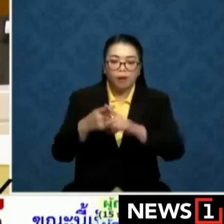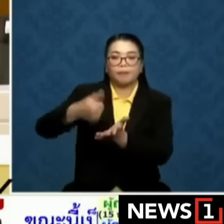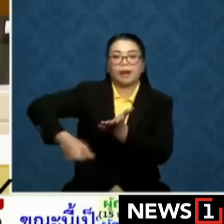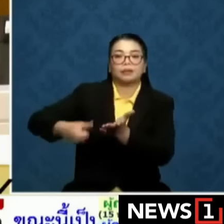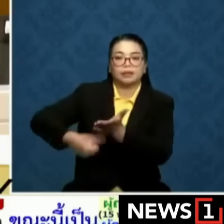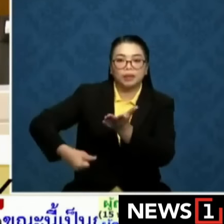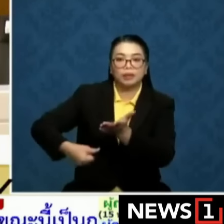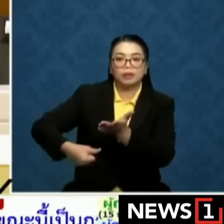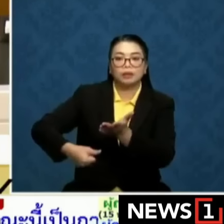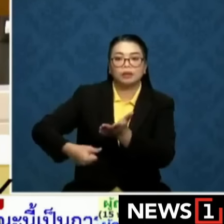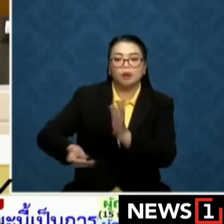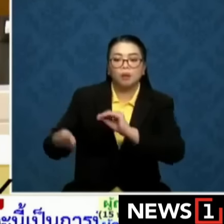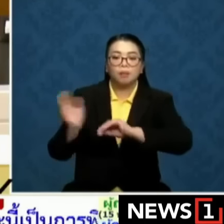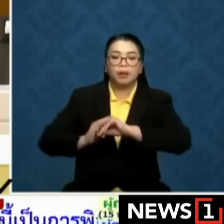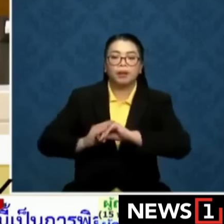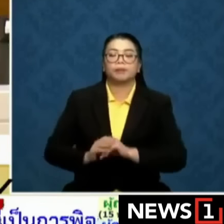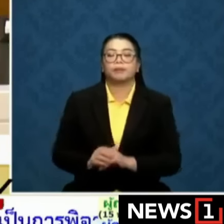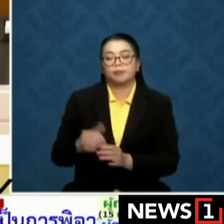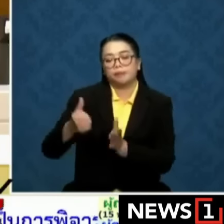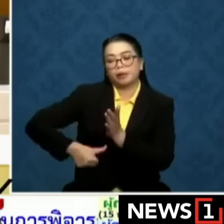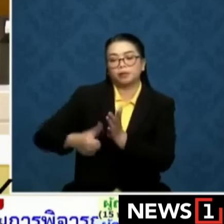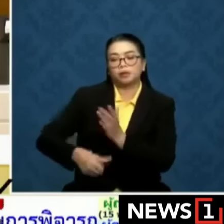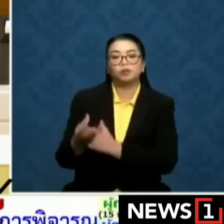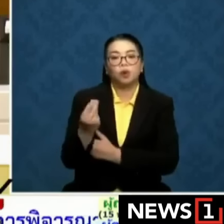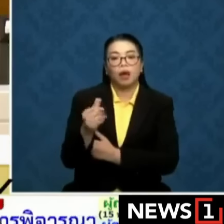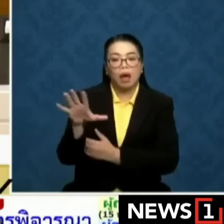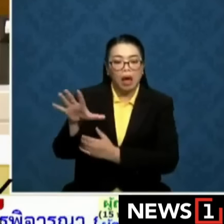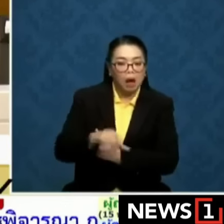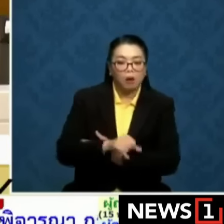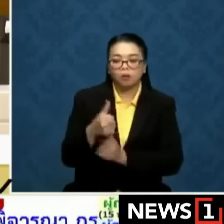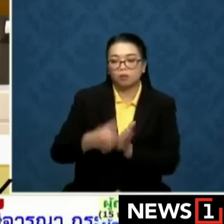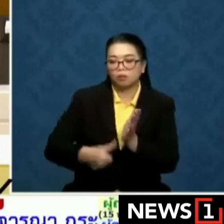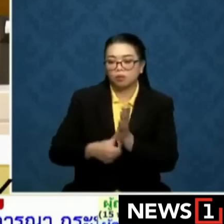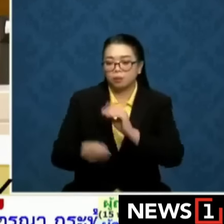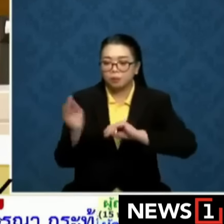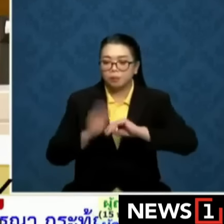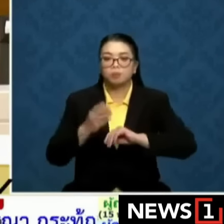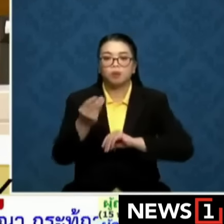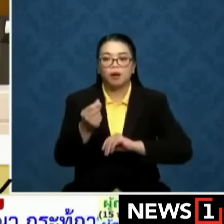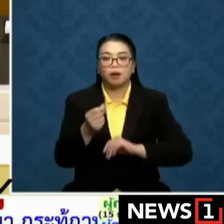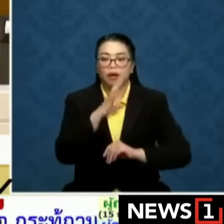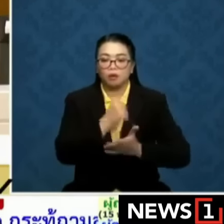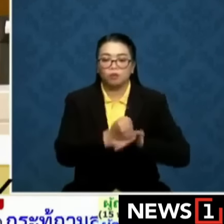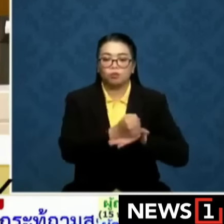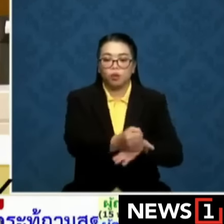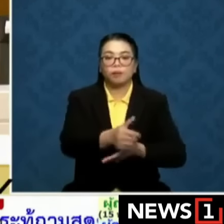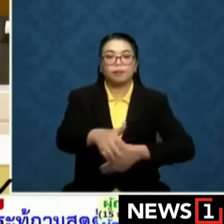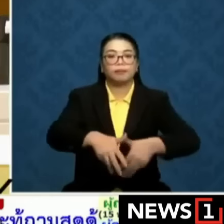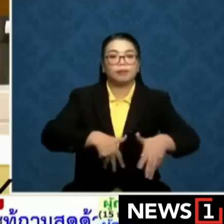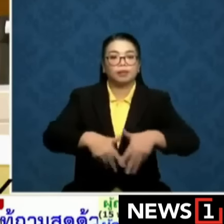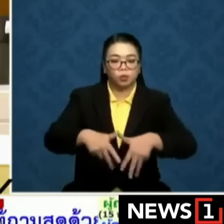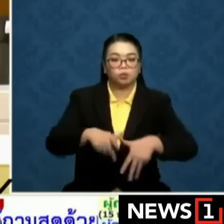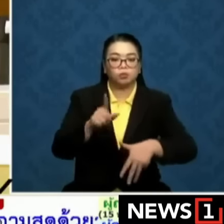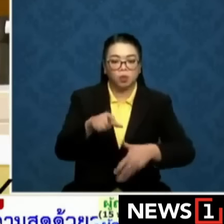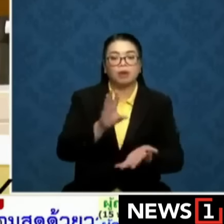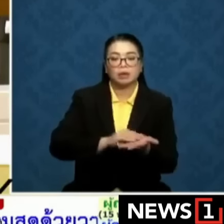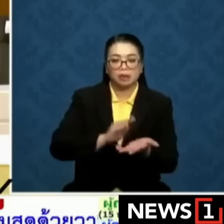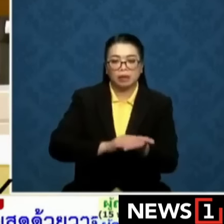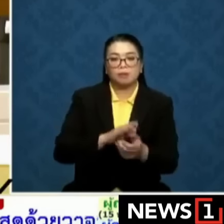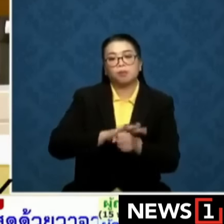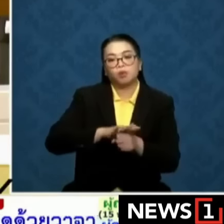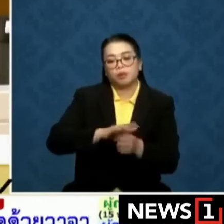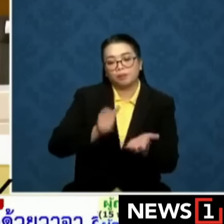33ตนจึงไม่คิดว่าการใช้เงินมายันน้ำมันเป็นสิ่งที่ถูกแต่ถ้าปล่อยให้เป็นไปตามธรรมชาติประชาชนก็แบกรับภาระจึงต้อง